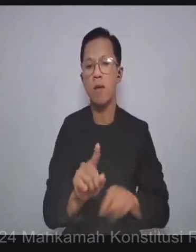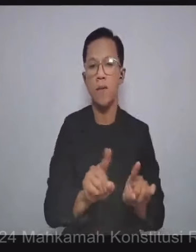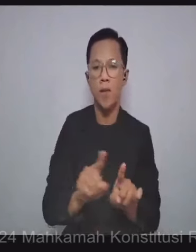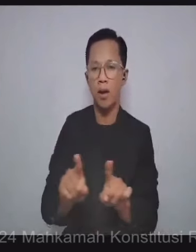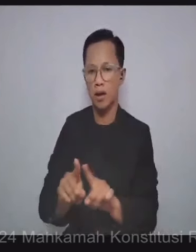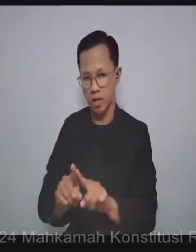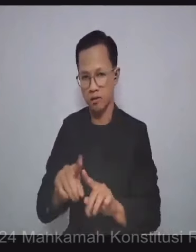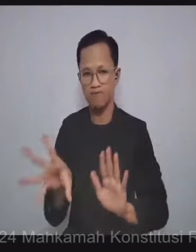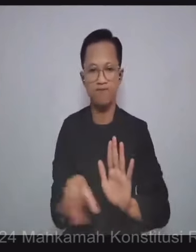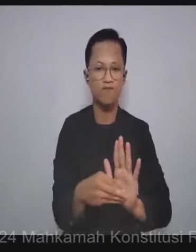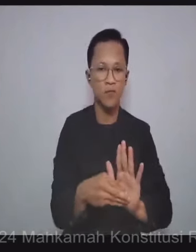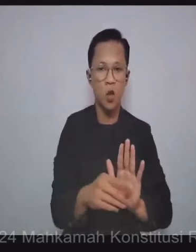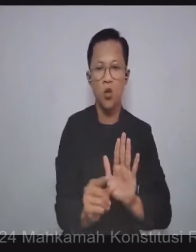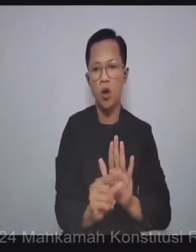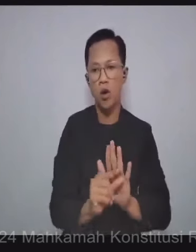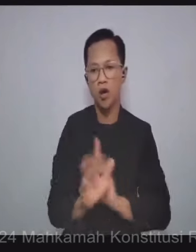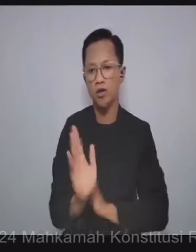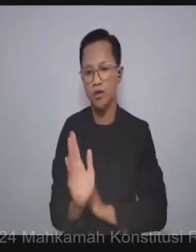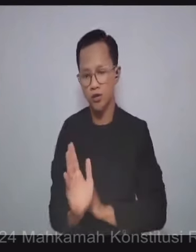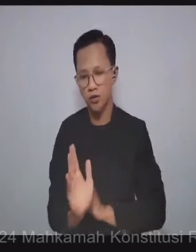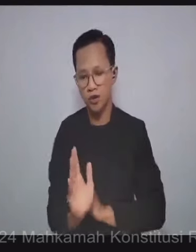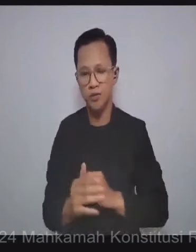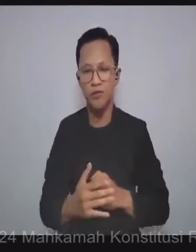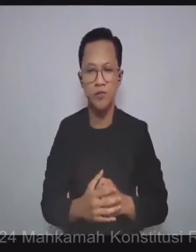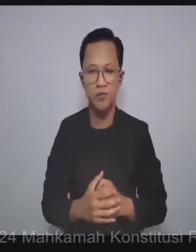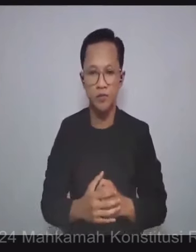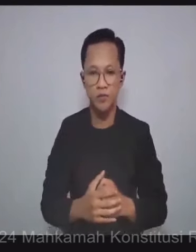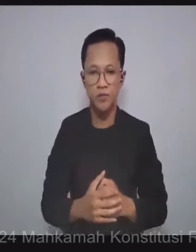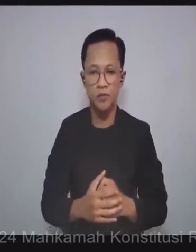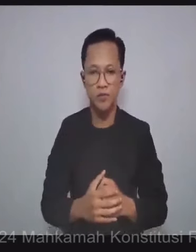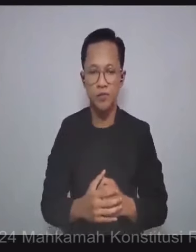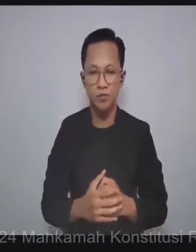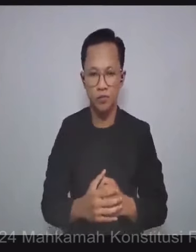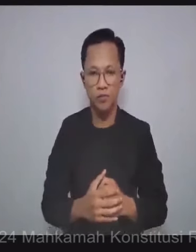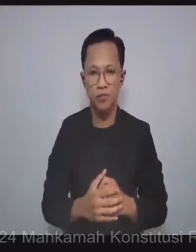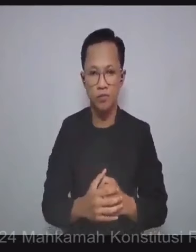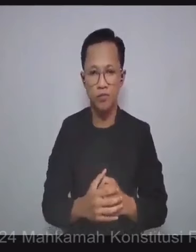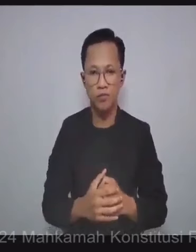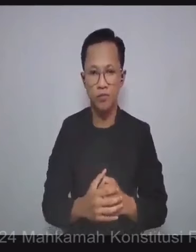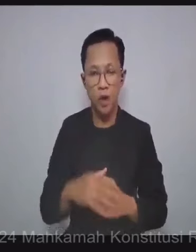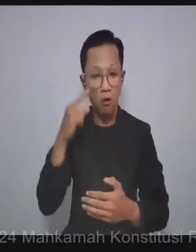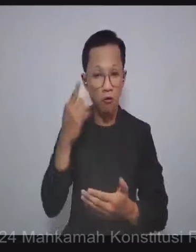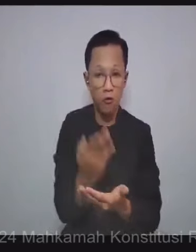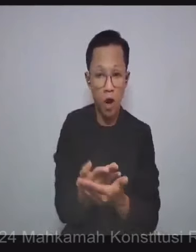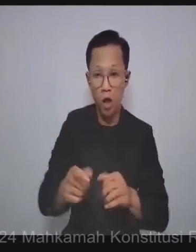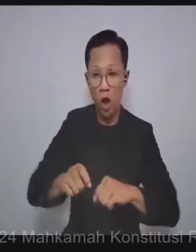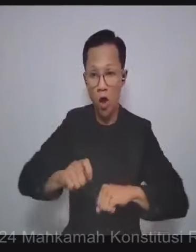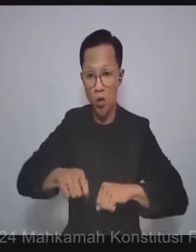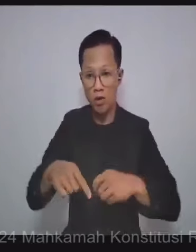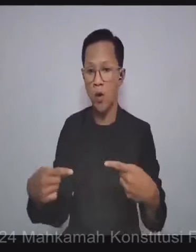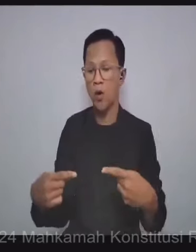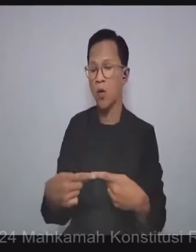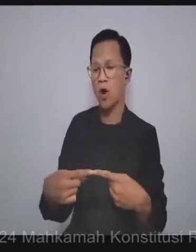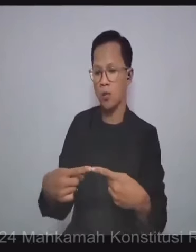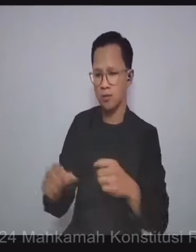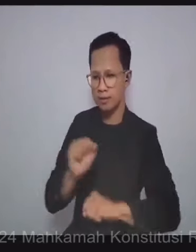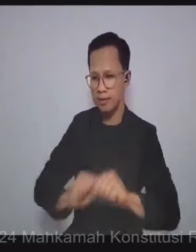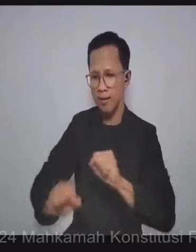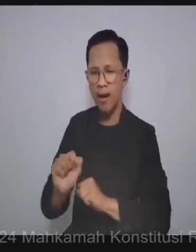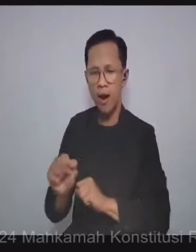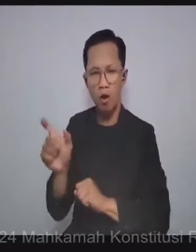undang-undang termasuk syarat yang telah ditafsirkan oleh Mahkamah Oleh karena itu atas dasar fakta hukum tersebut apabila dikaitkan dengan tindakan termohon mengirim surat